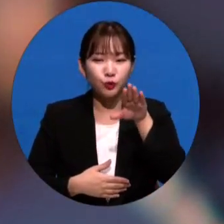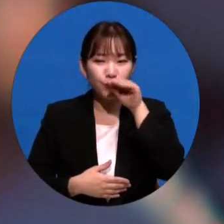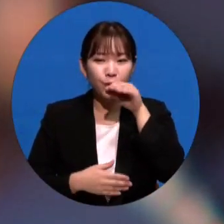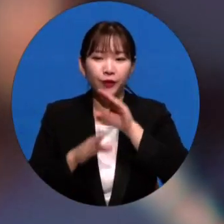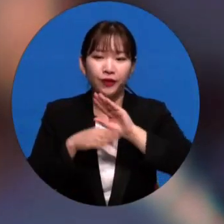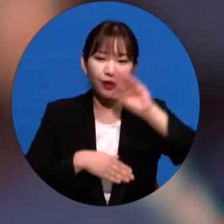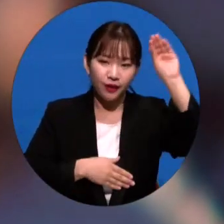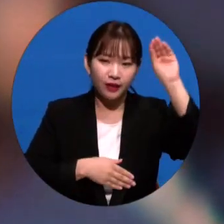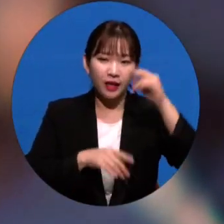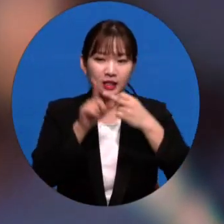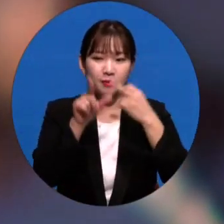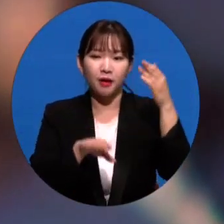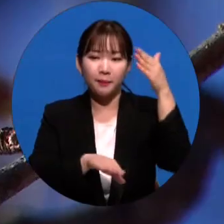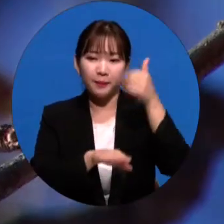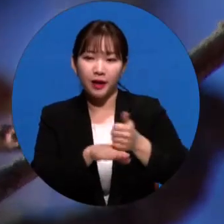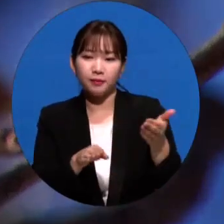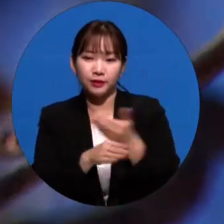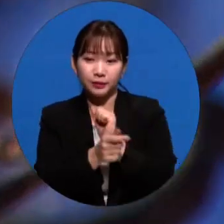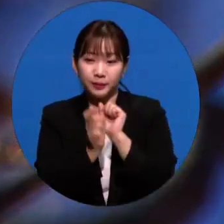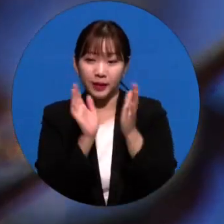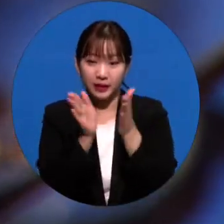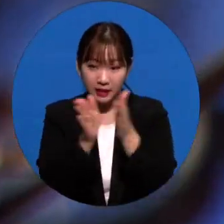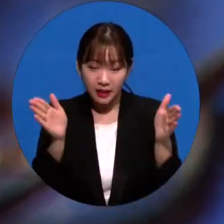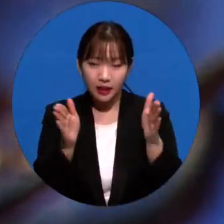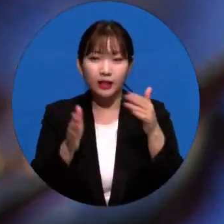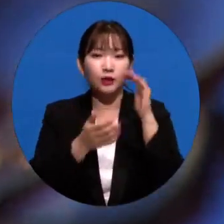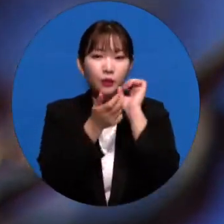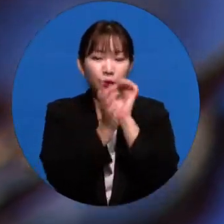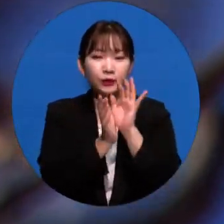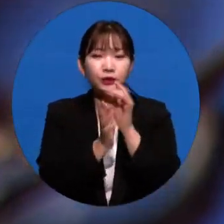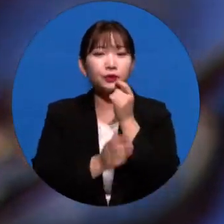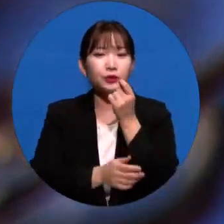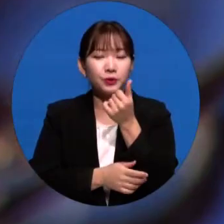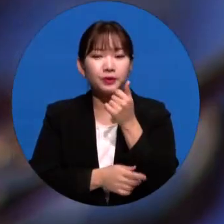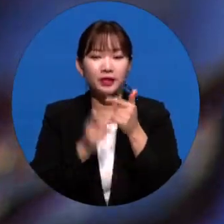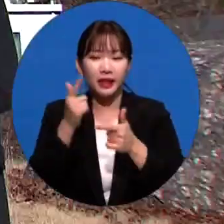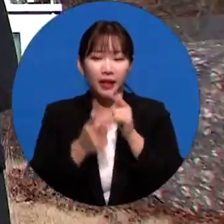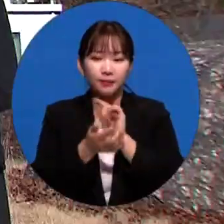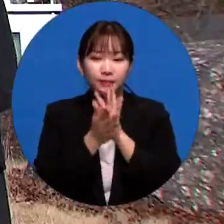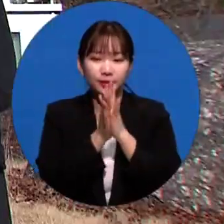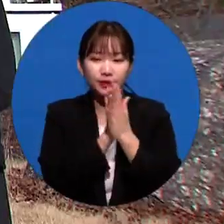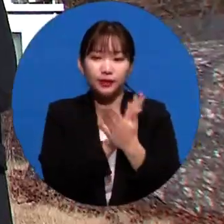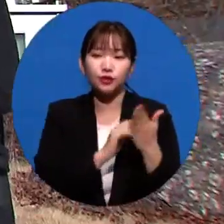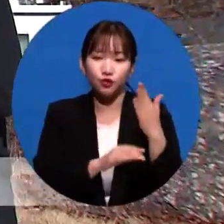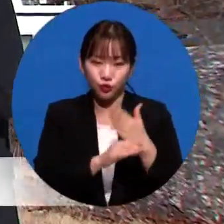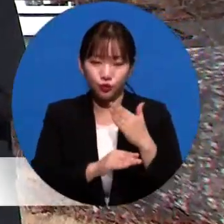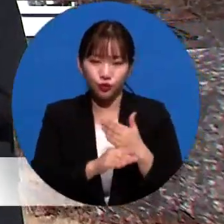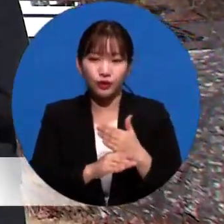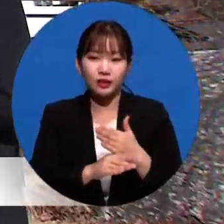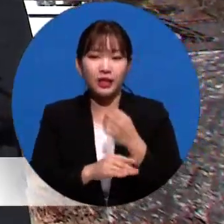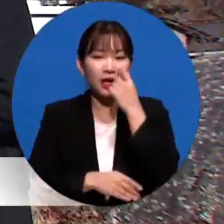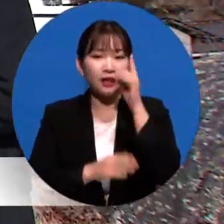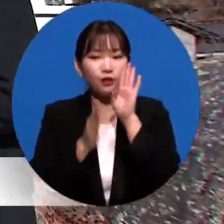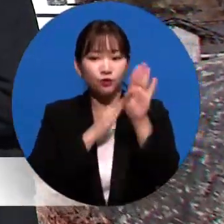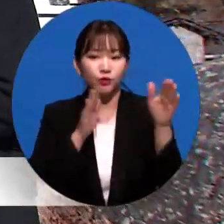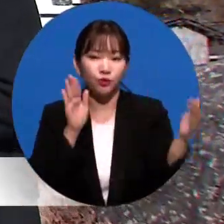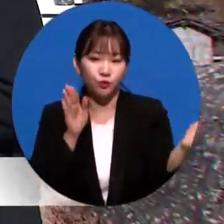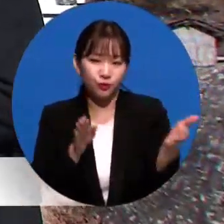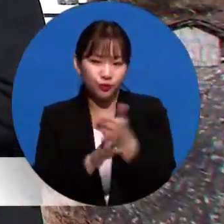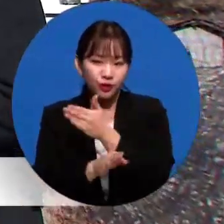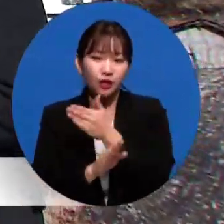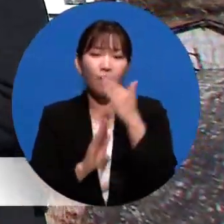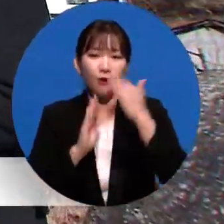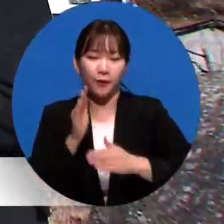12월 말부터 피기 시작한 매화는 나무를 조금씩 하얗게 물들이고 있습니다. 섬진강 매화는 한 달 뒤부터